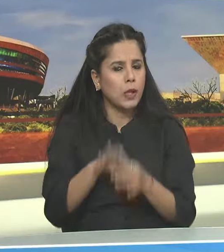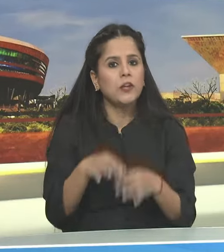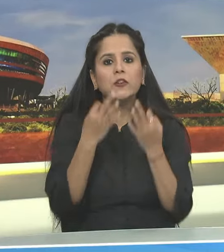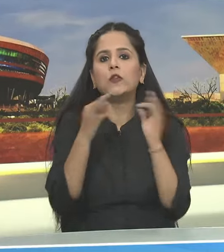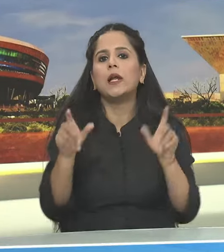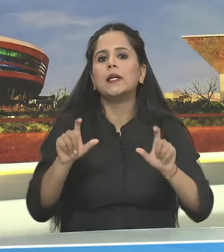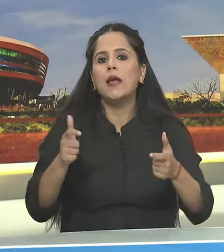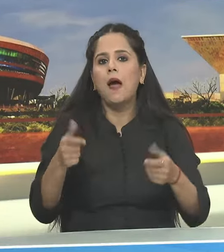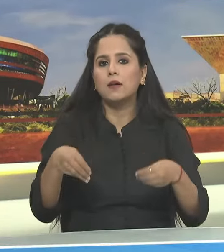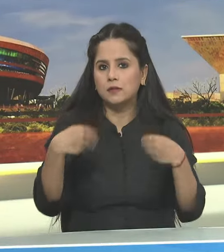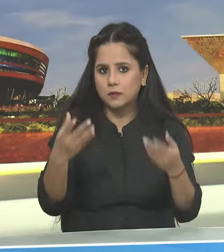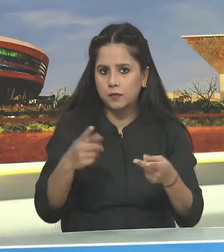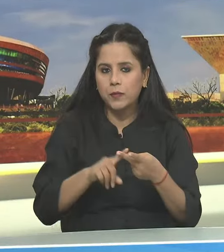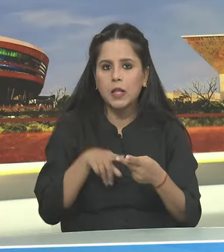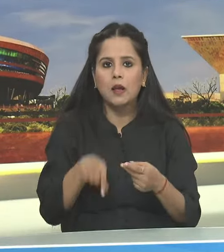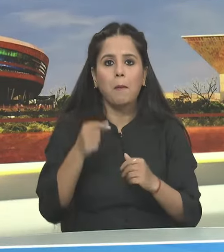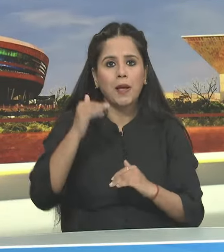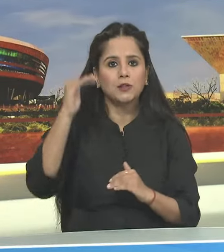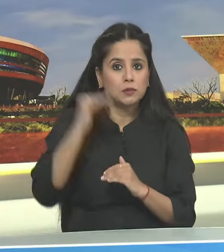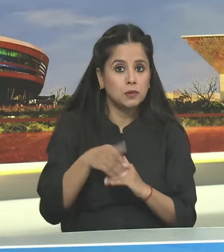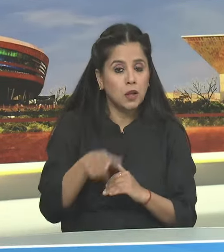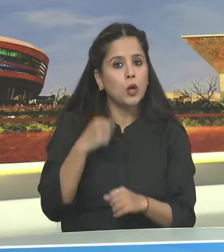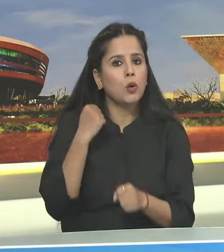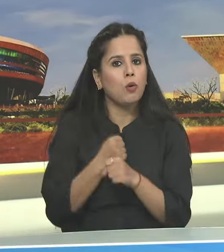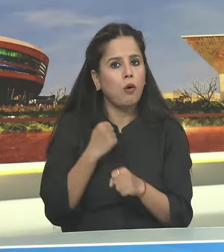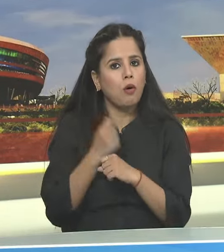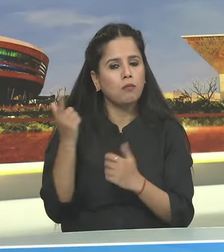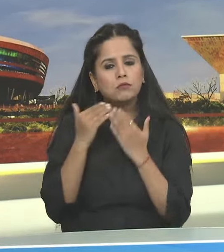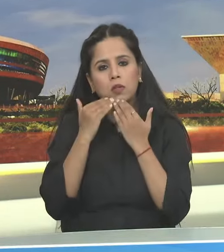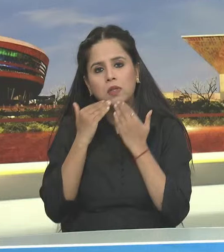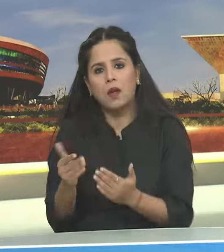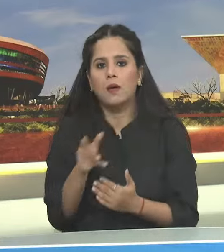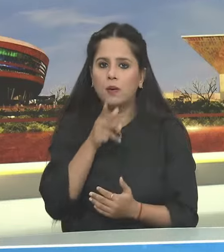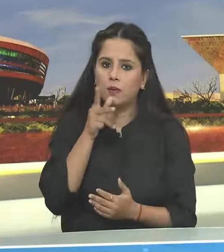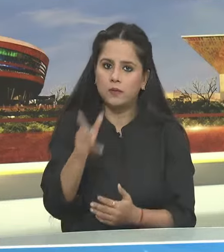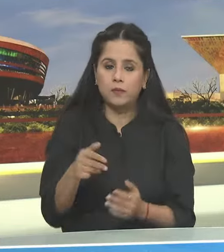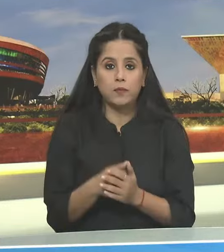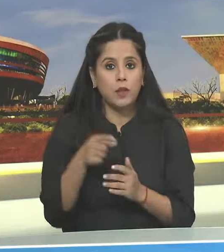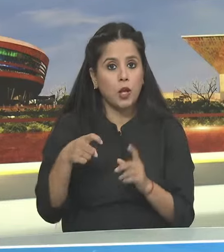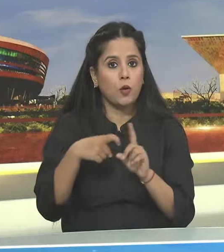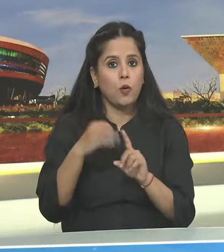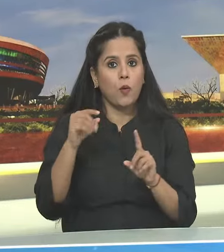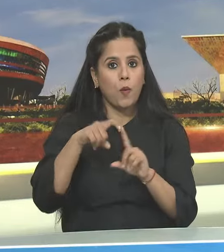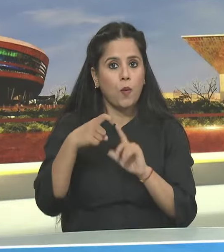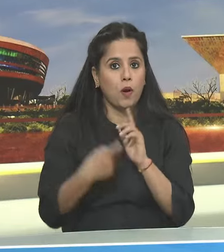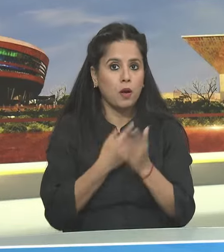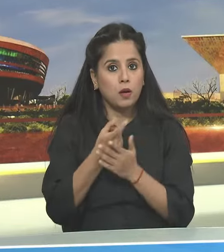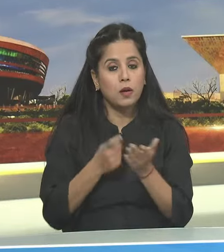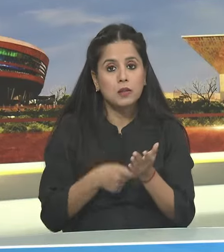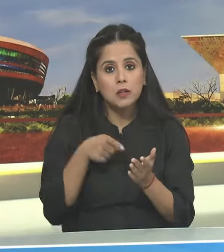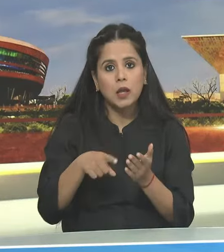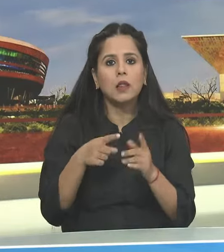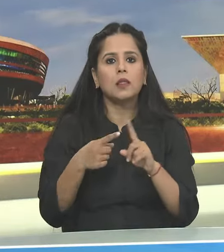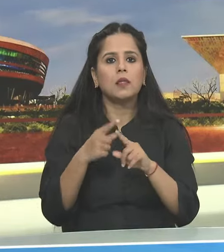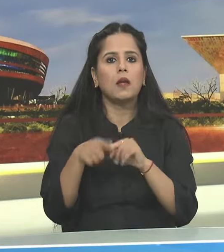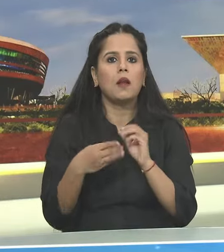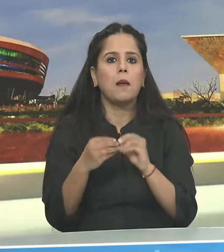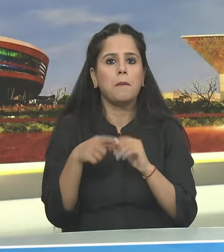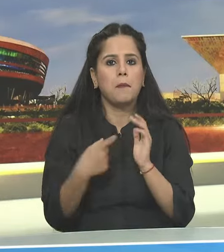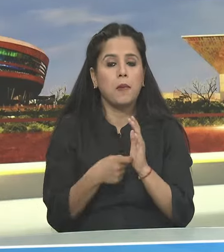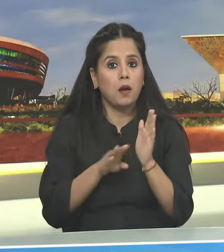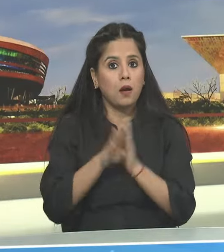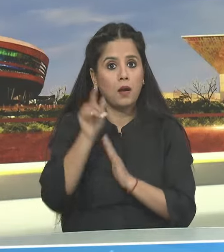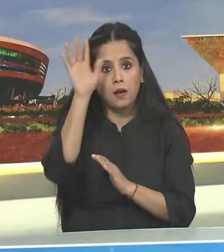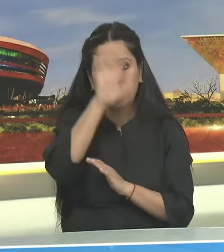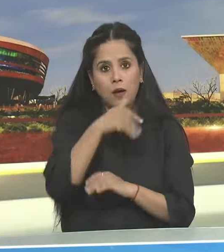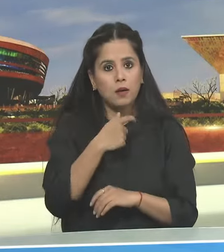गैस कनेक्शन और सब्सिडी के लिए सरकार को धन्यवाद दिया है। वो कोकराझार के तराई बारी गांव में विकसित